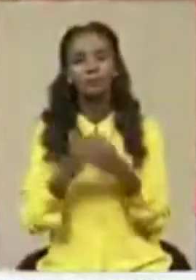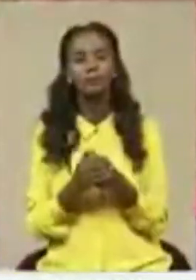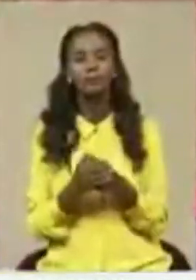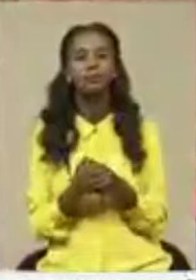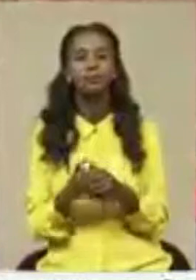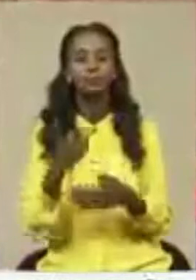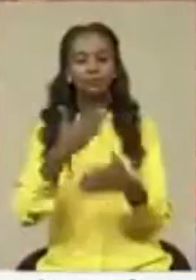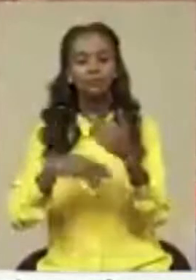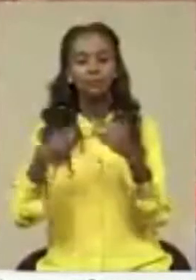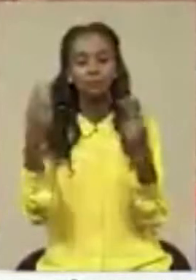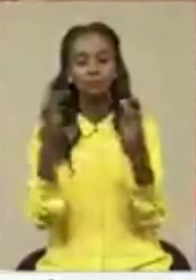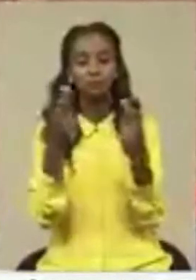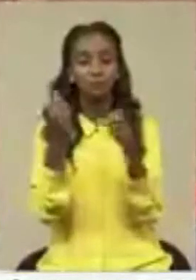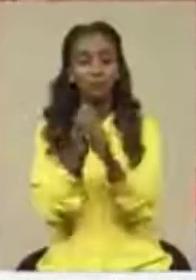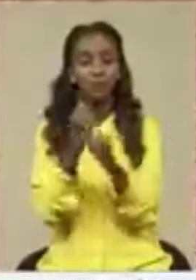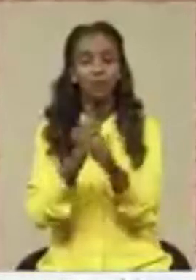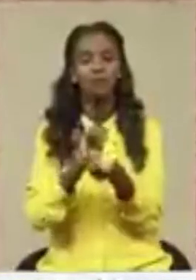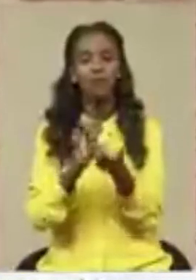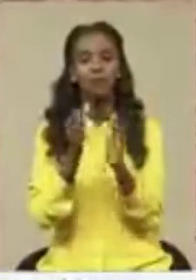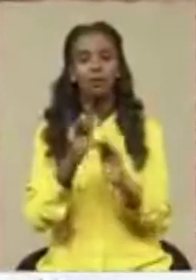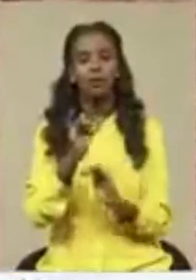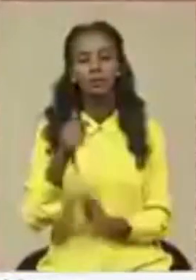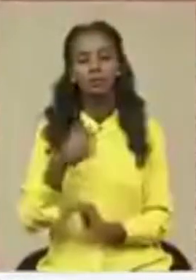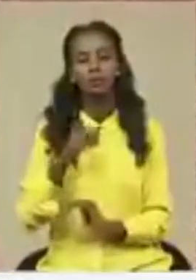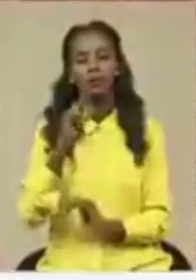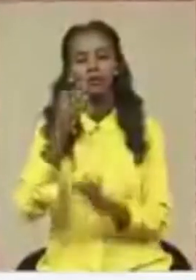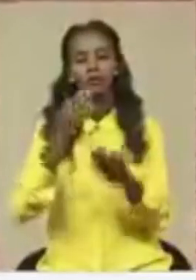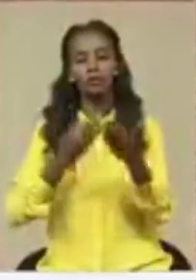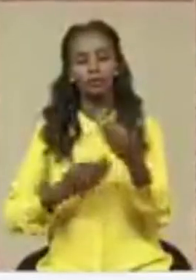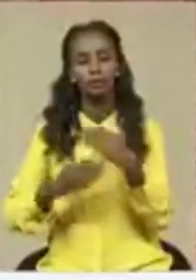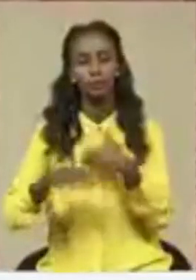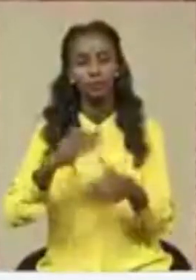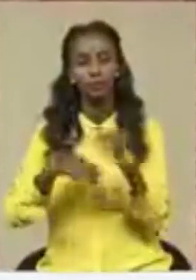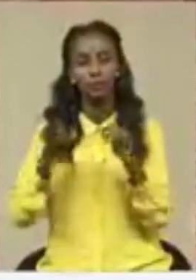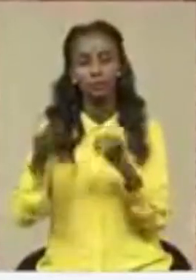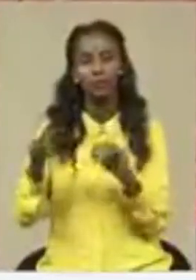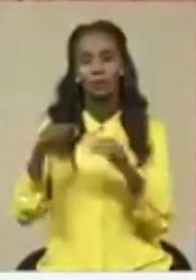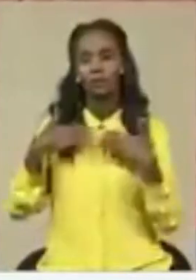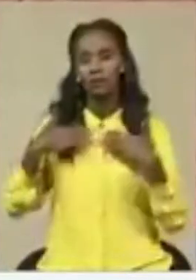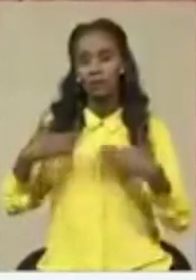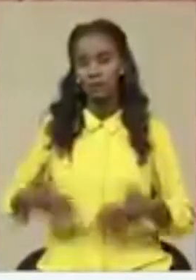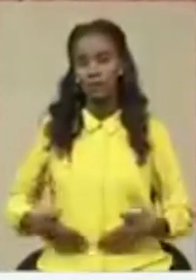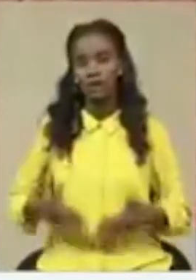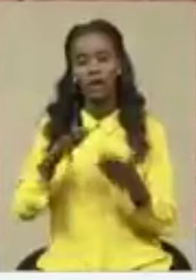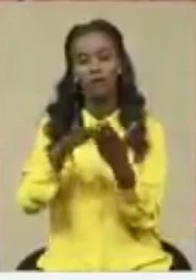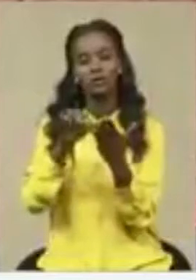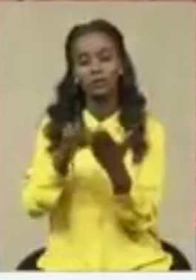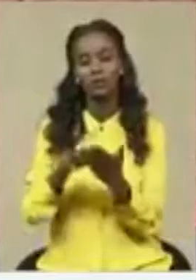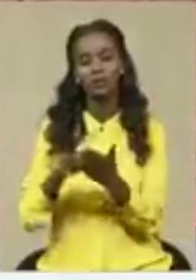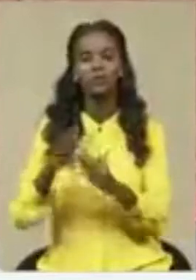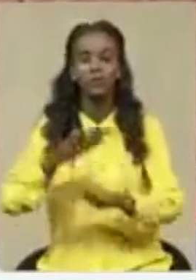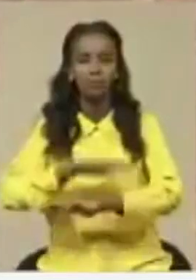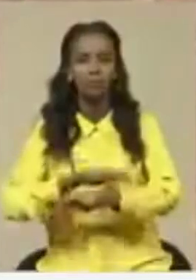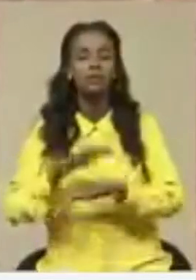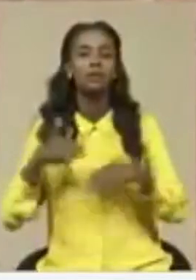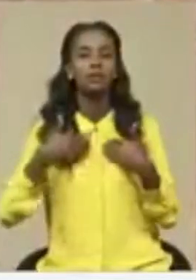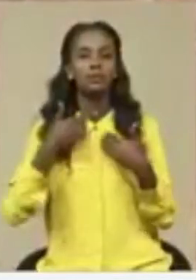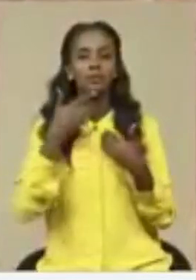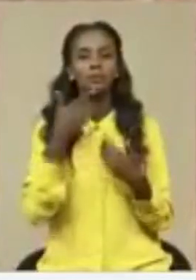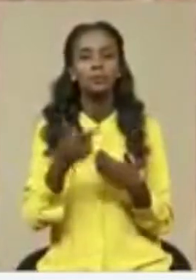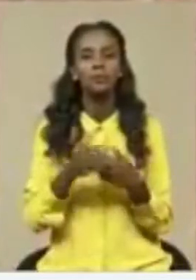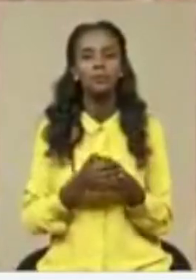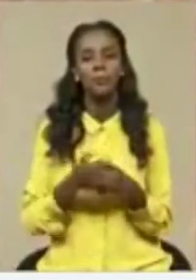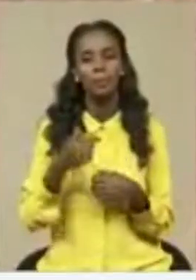ለትውልድ የሚጠቅም ስራ ስለሆነ እኔም እንደ አንድ ትውልድ እንደ አንድ የዚህ ትውልድ አካል አሻራዬን ለማሳረፍ በመገኘቴ ደስ ብሎኛል። ተልኳትን እኔ